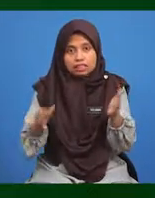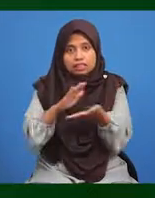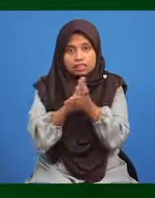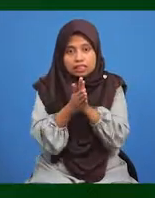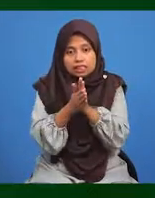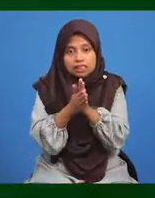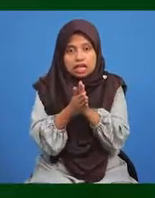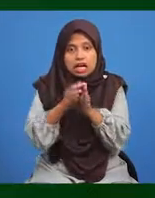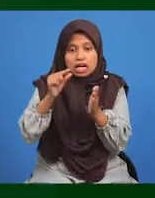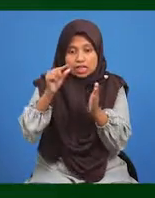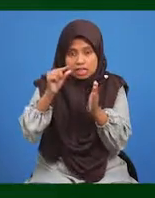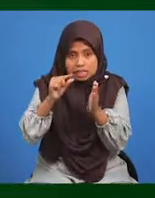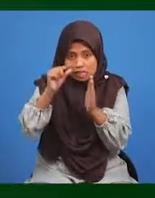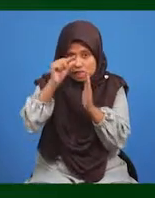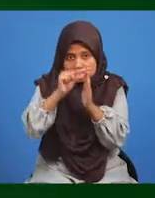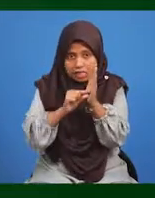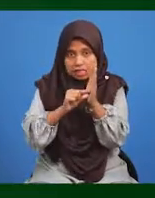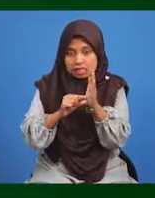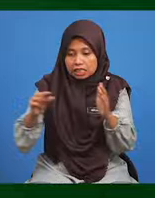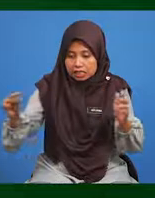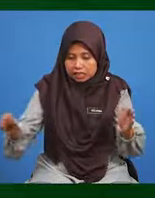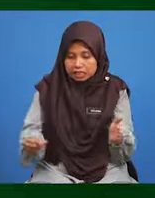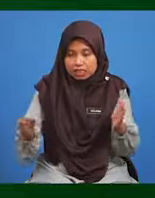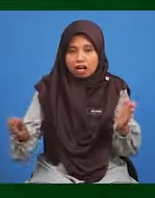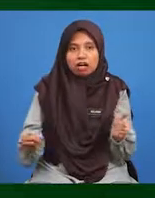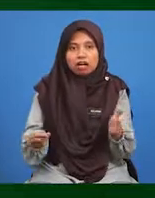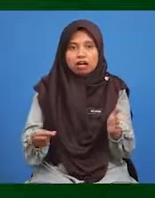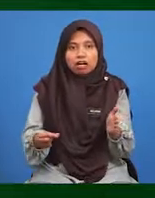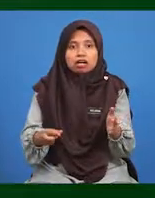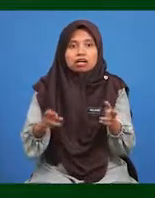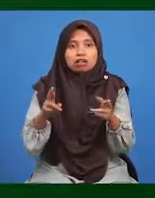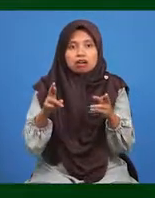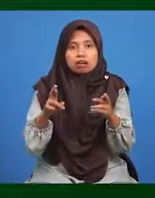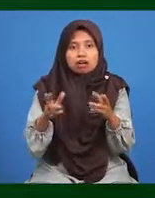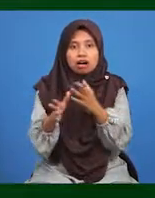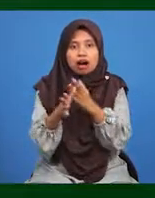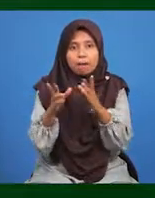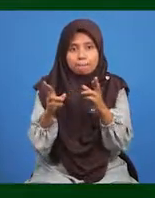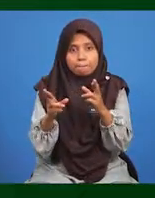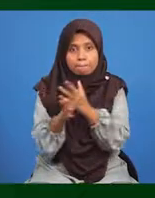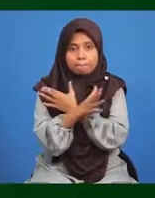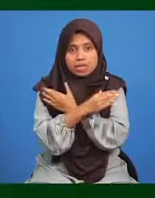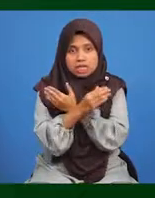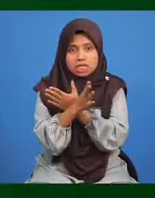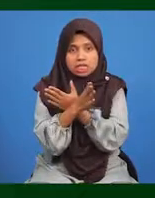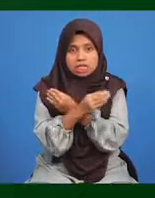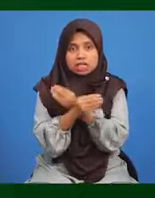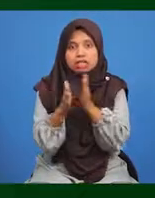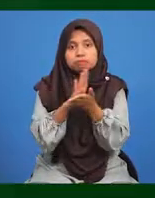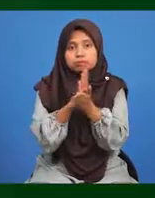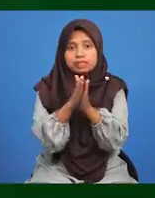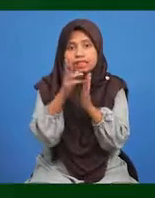gegendang. Contoh keempat, rama menjadi rerama. Dan contoh